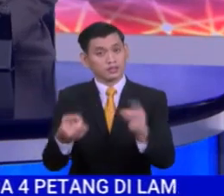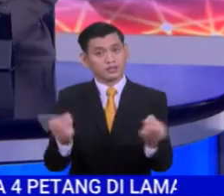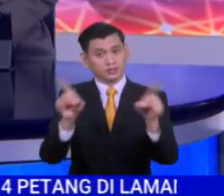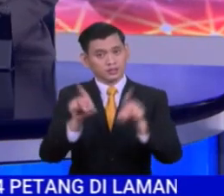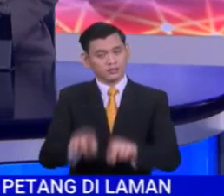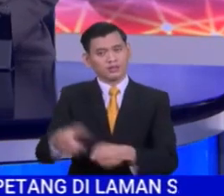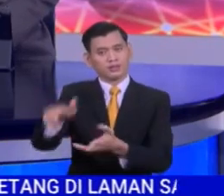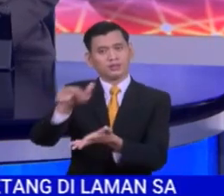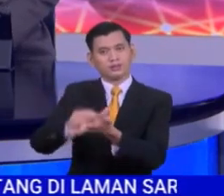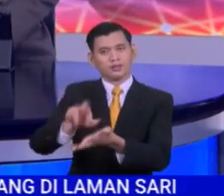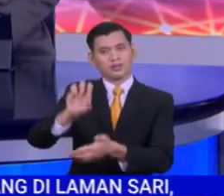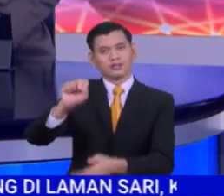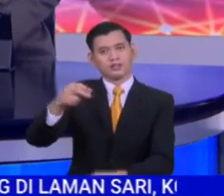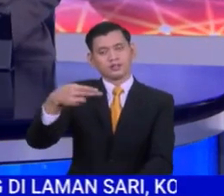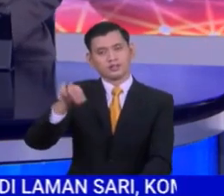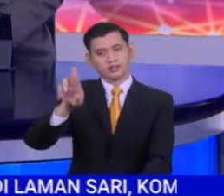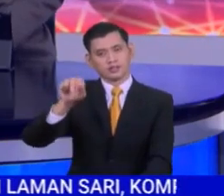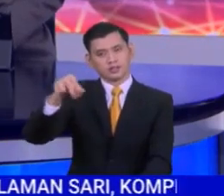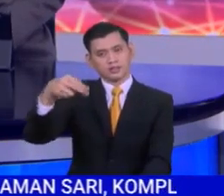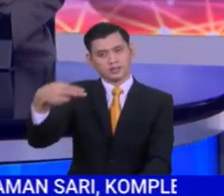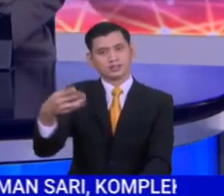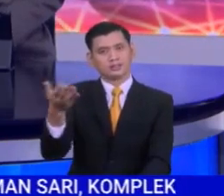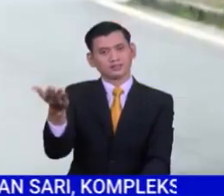Laporan wartawan Syahirah Abdullah.